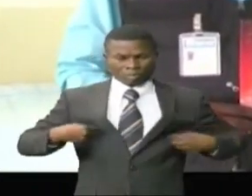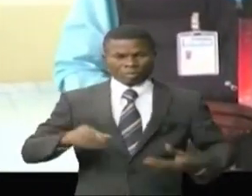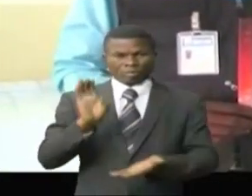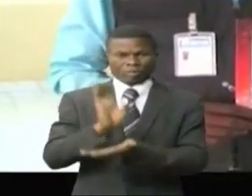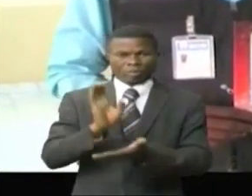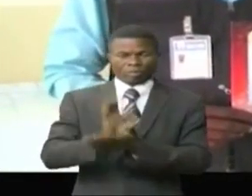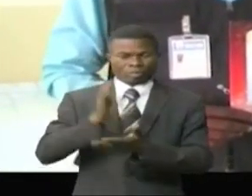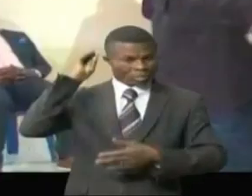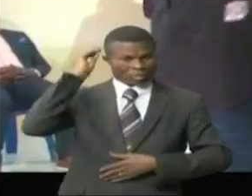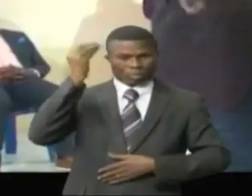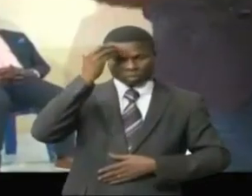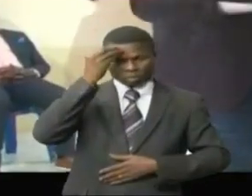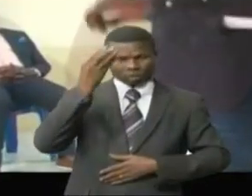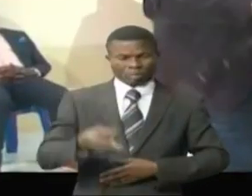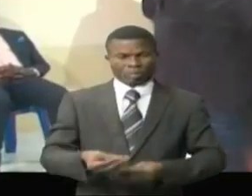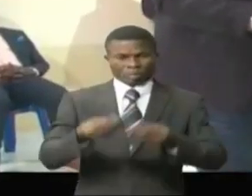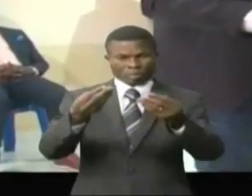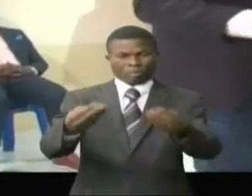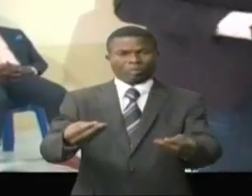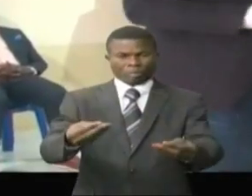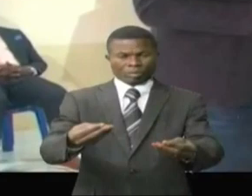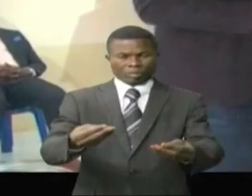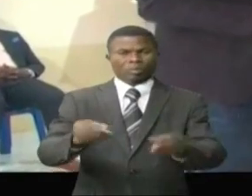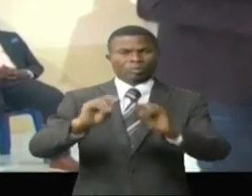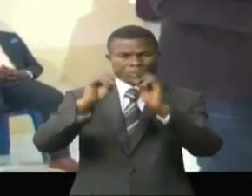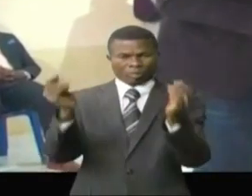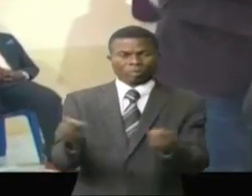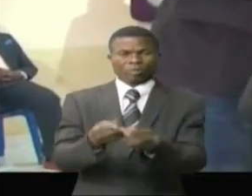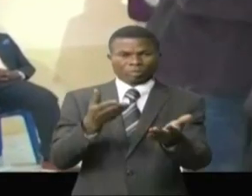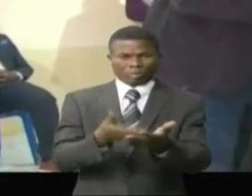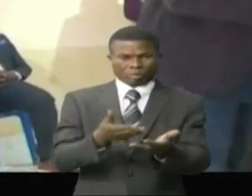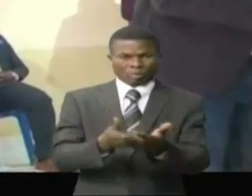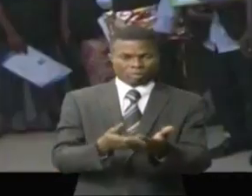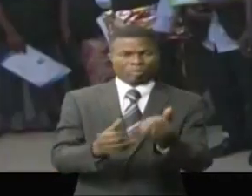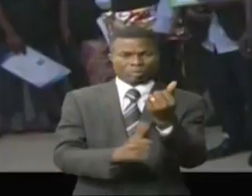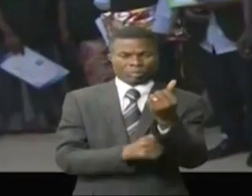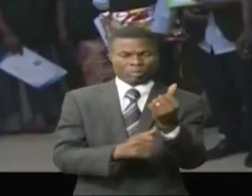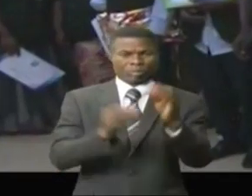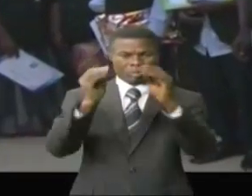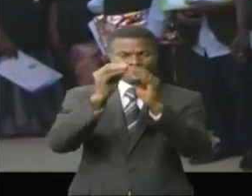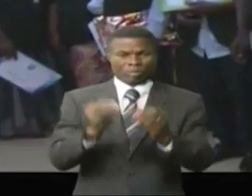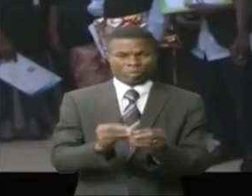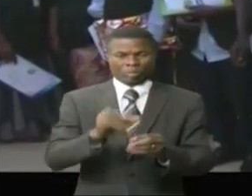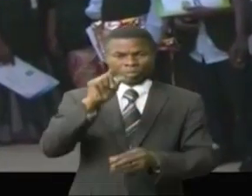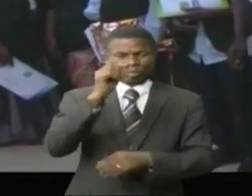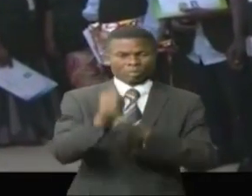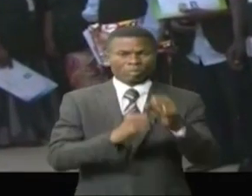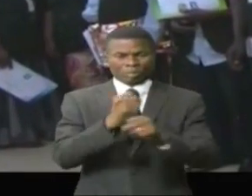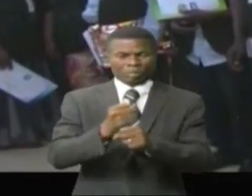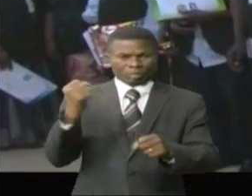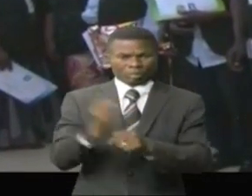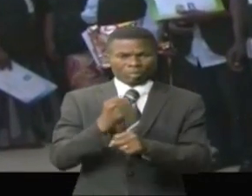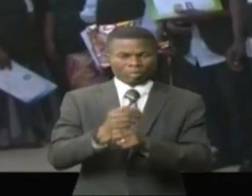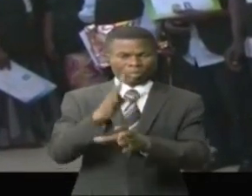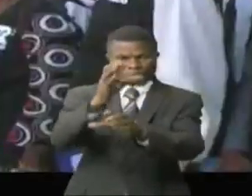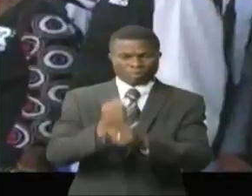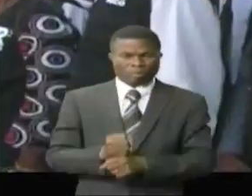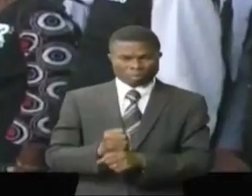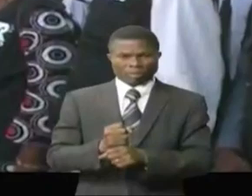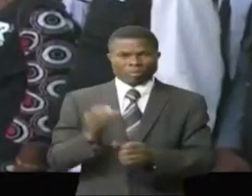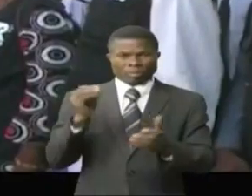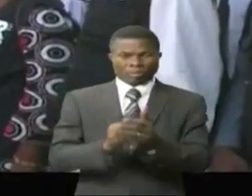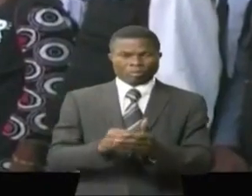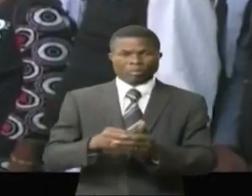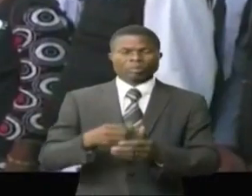certificats de reconnaissance ont été délivrés au relais communautaire. Ceux qui ont totalisé plus de 20 ans ont reçu en plus